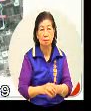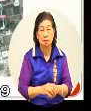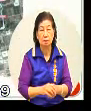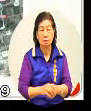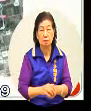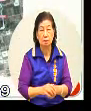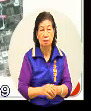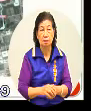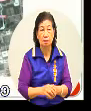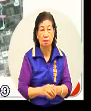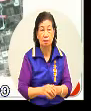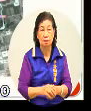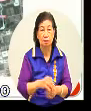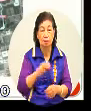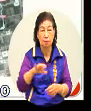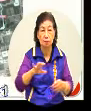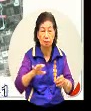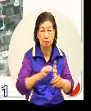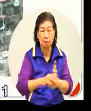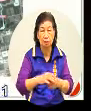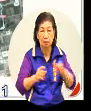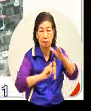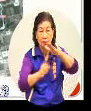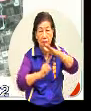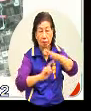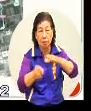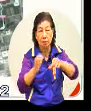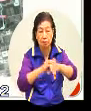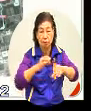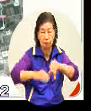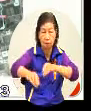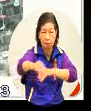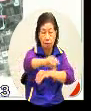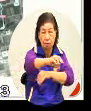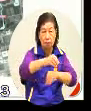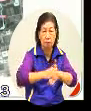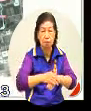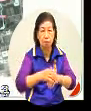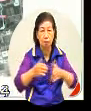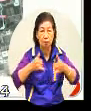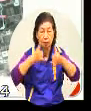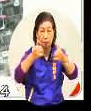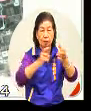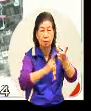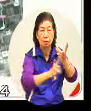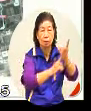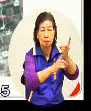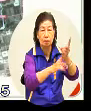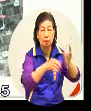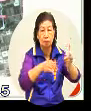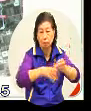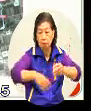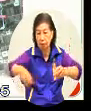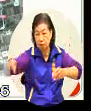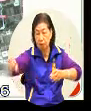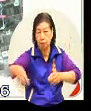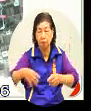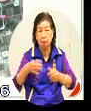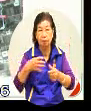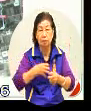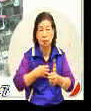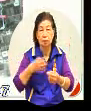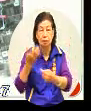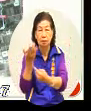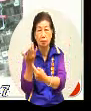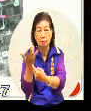即大二八线，即高速公路交流道，即大二八线，啊，即罗德尾阿联，啊，这条是